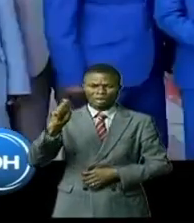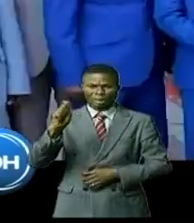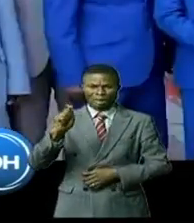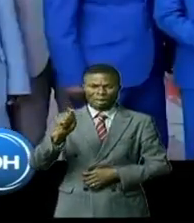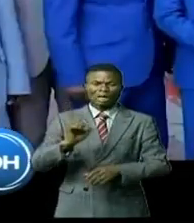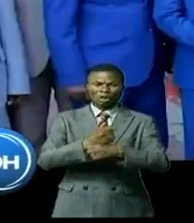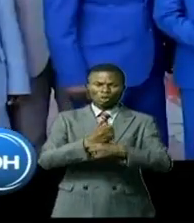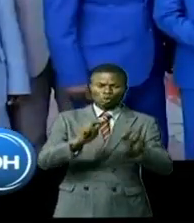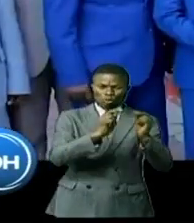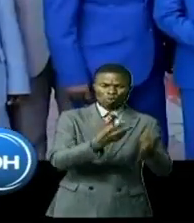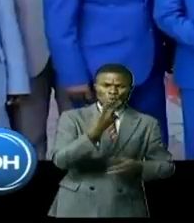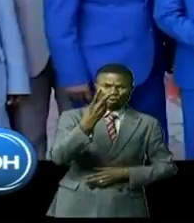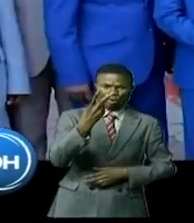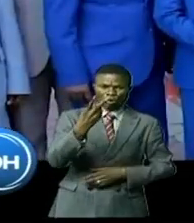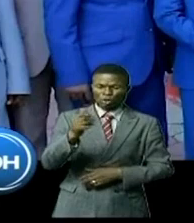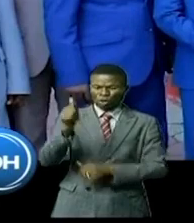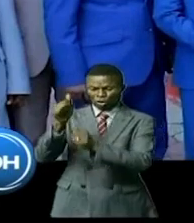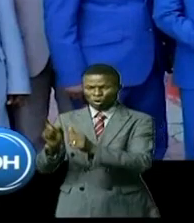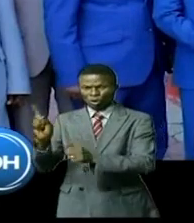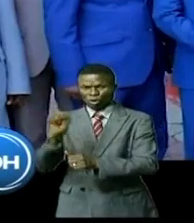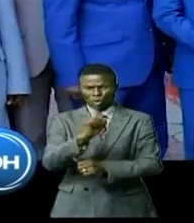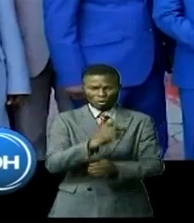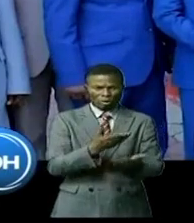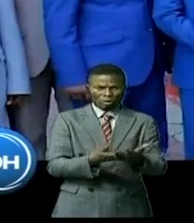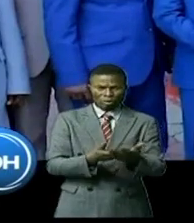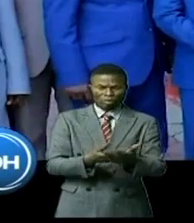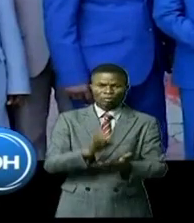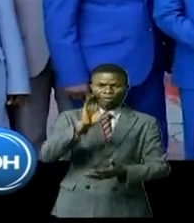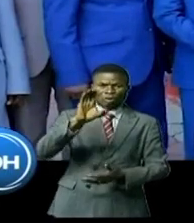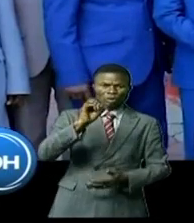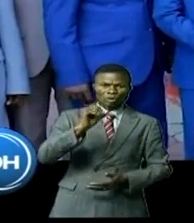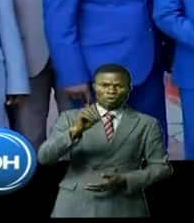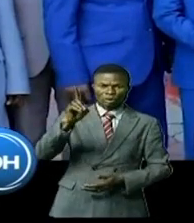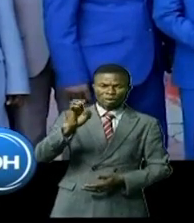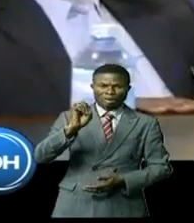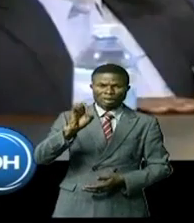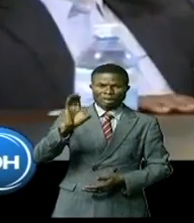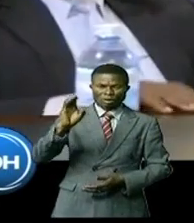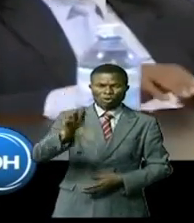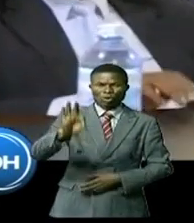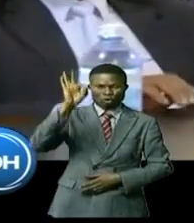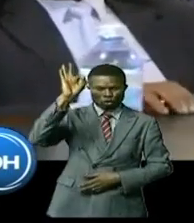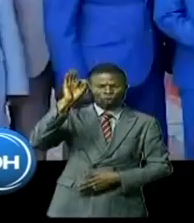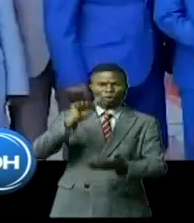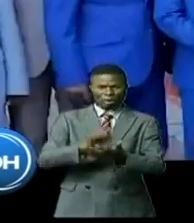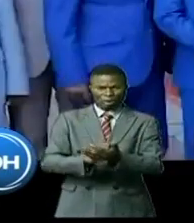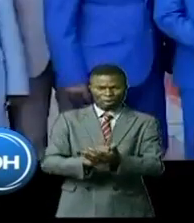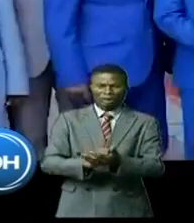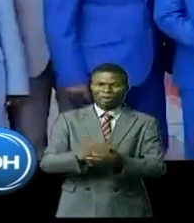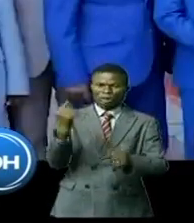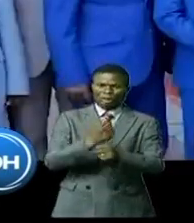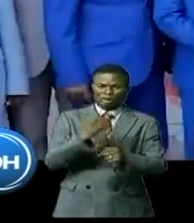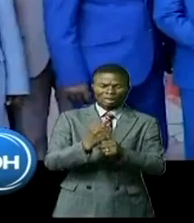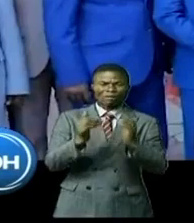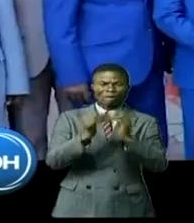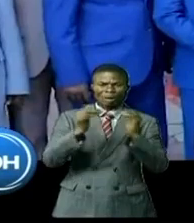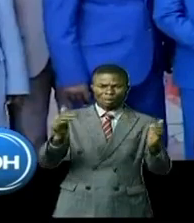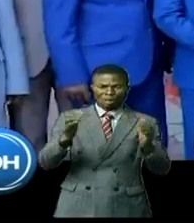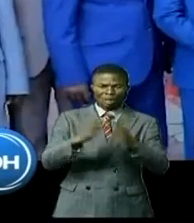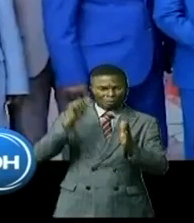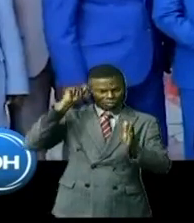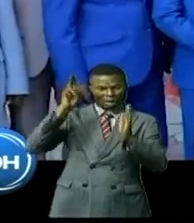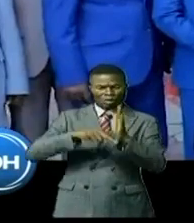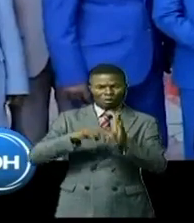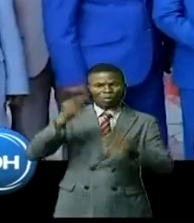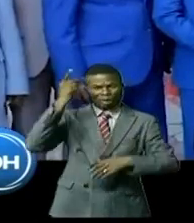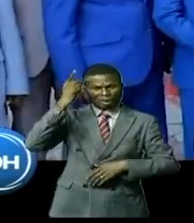des commissions dans chaque entité lindou. La Codeco accepte de désigner ceux-là qui vont négocier la paix avec le gouvernement